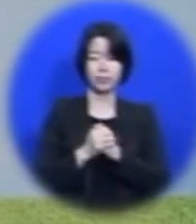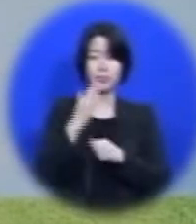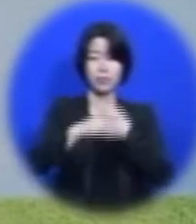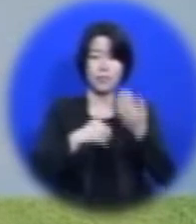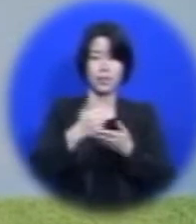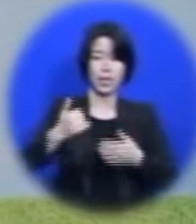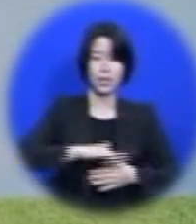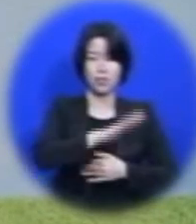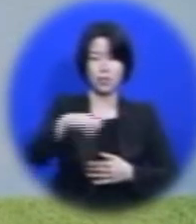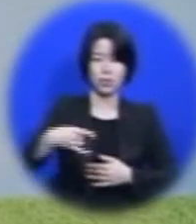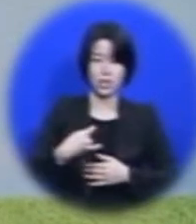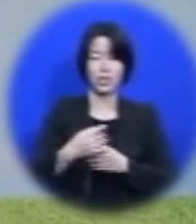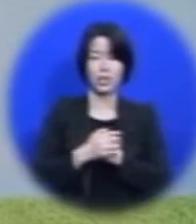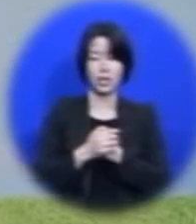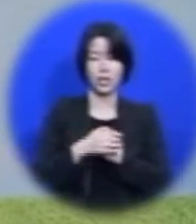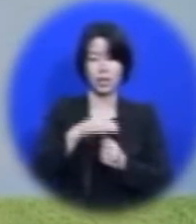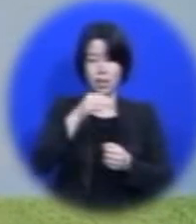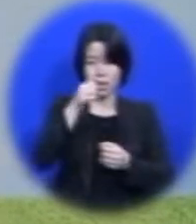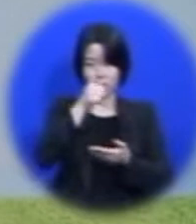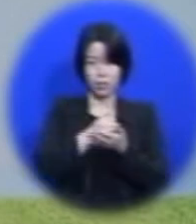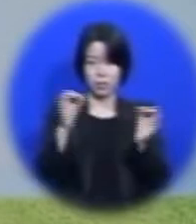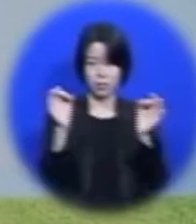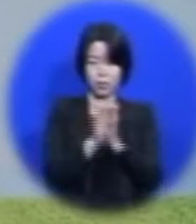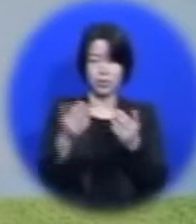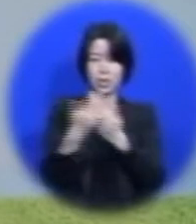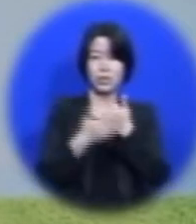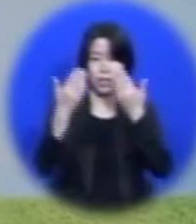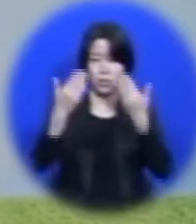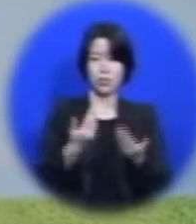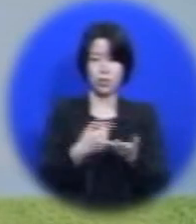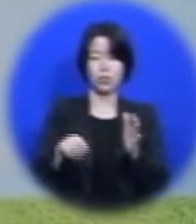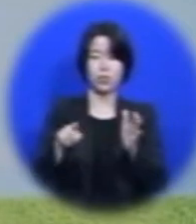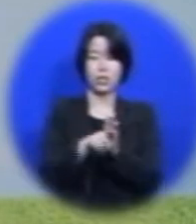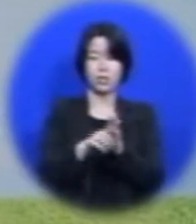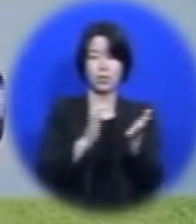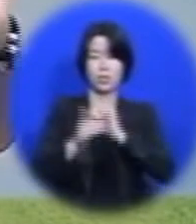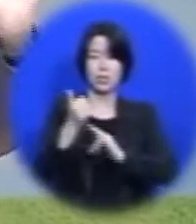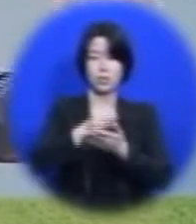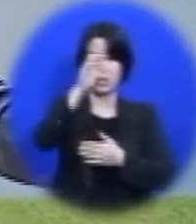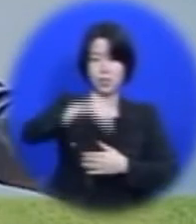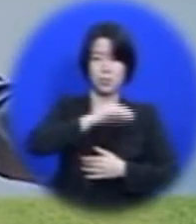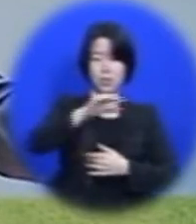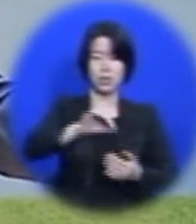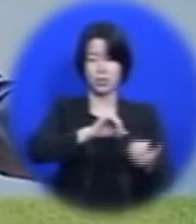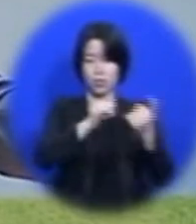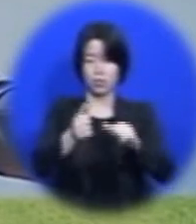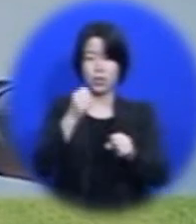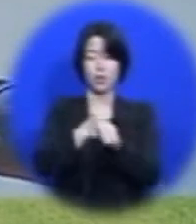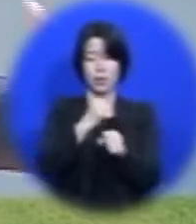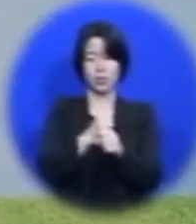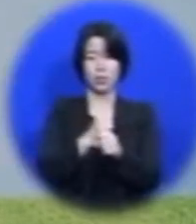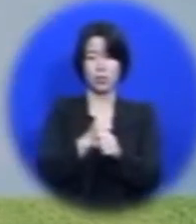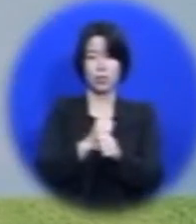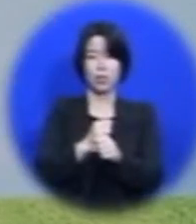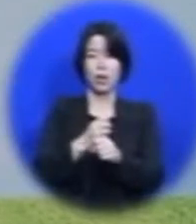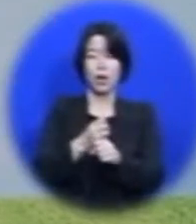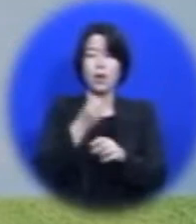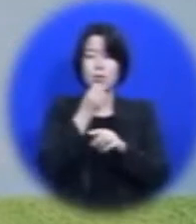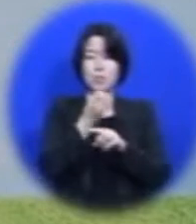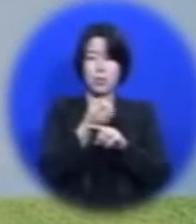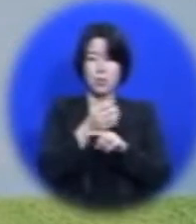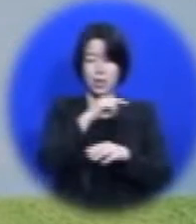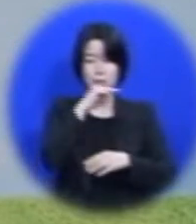하나님은 우리에게 속죄의 은혜를 주시기 위해서 예수님이 십자가에 죽게 하셨고 보배 같은 피를